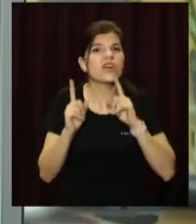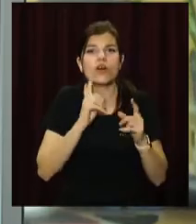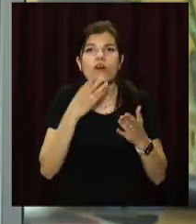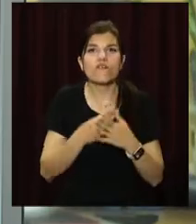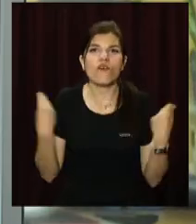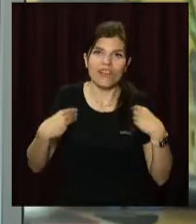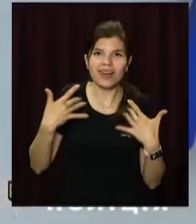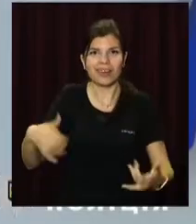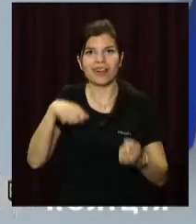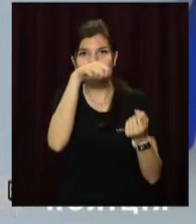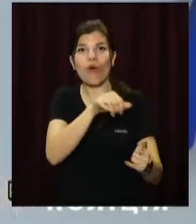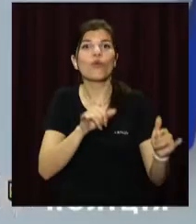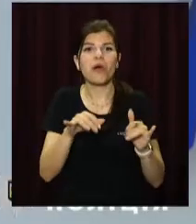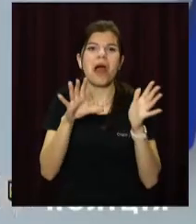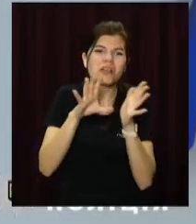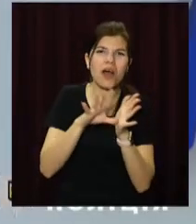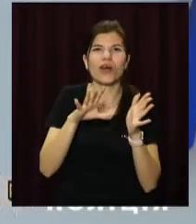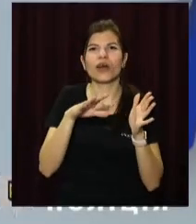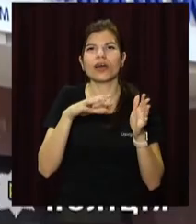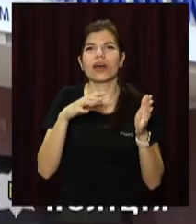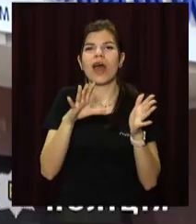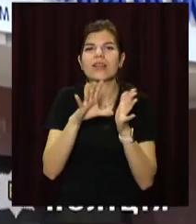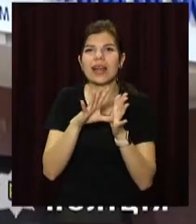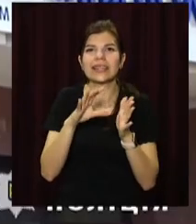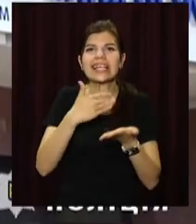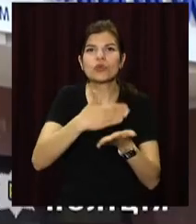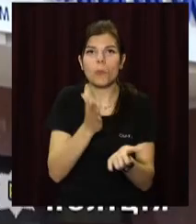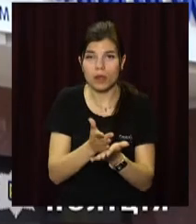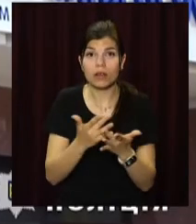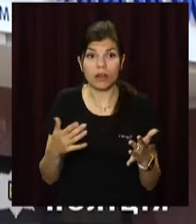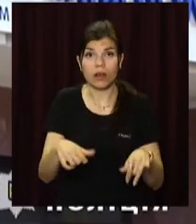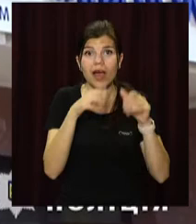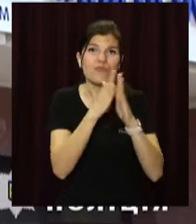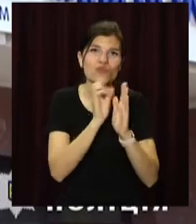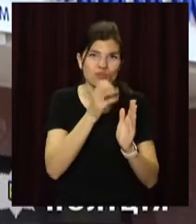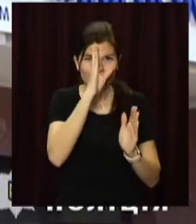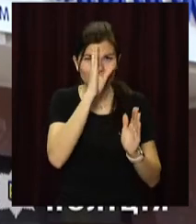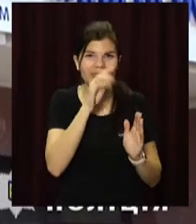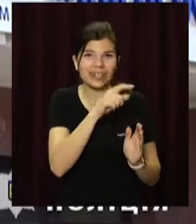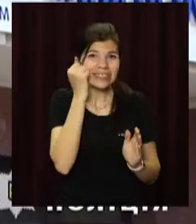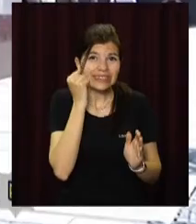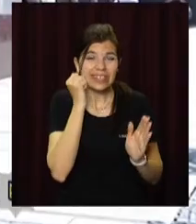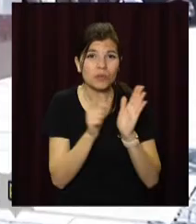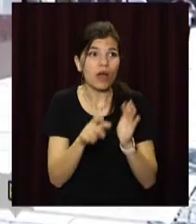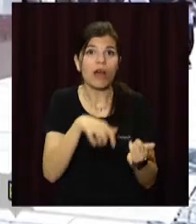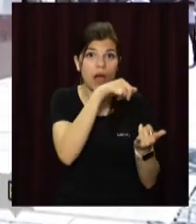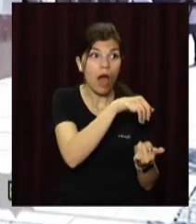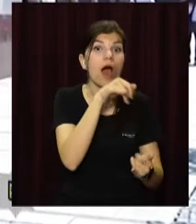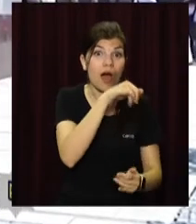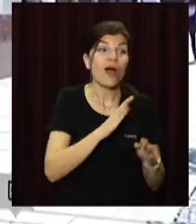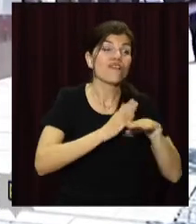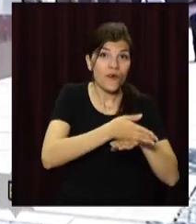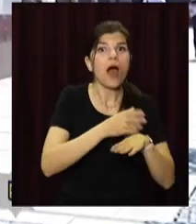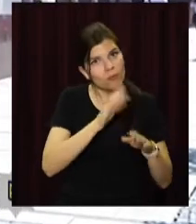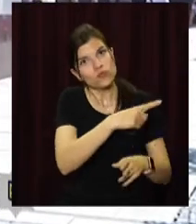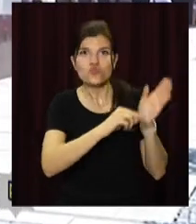товар. Електроінструменти, які вони продавали. Уже в квартирі запропонували чоловіку придбати техніку. Коли той